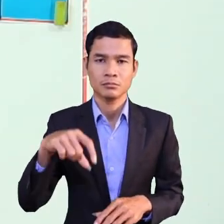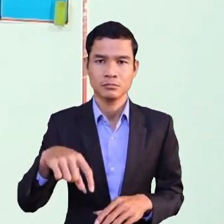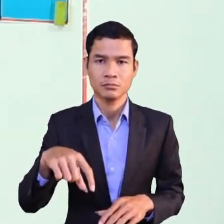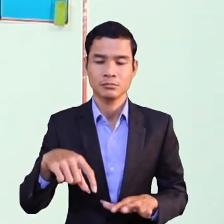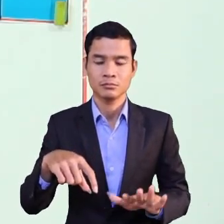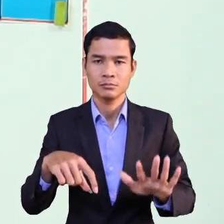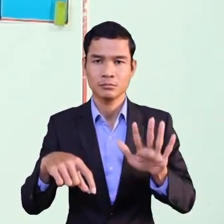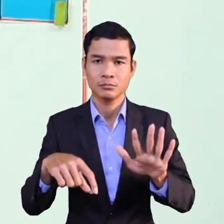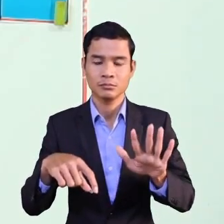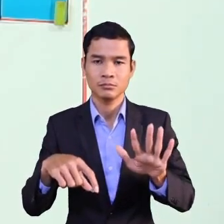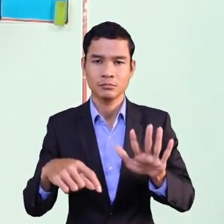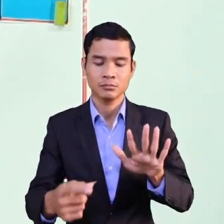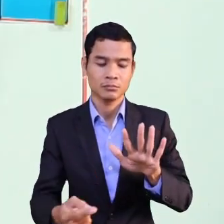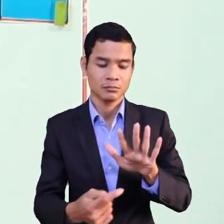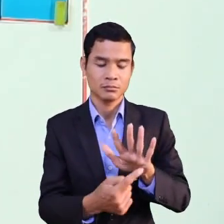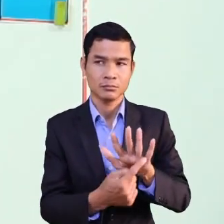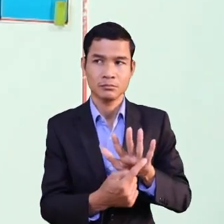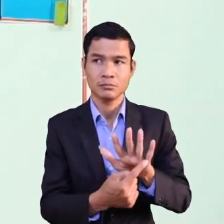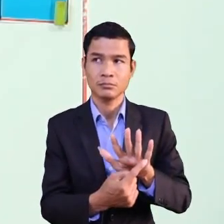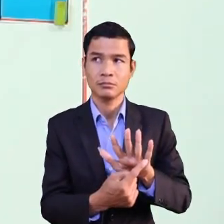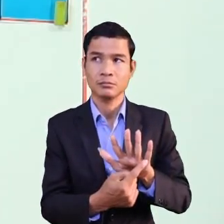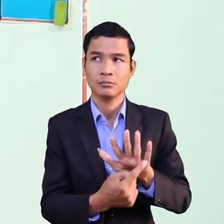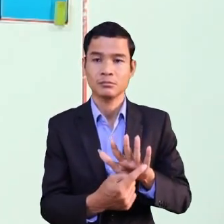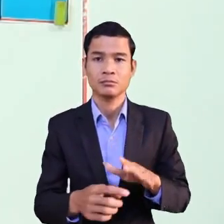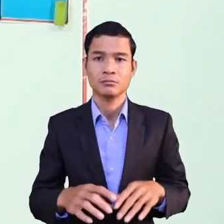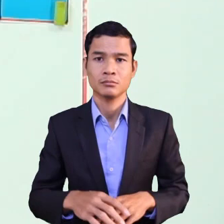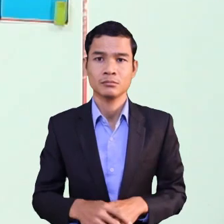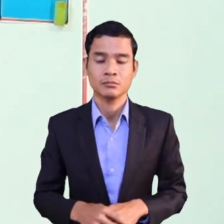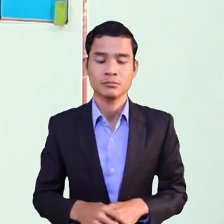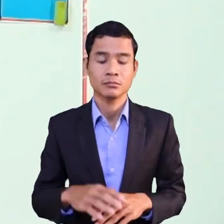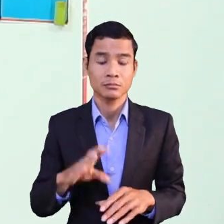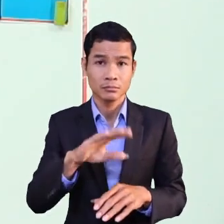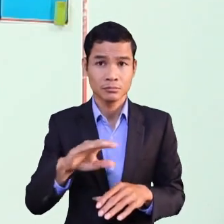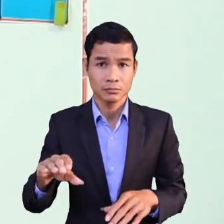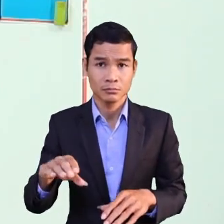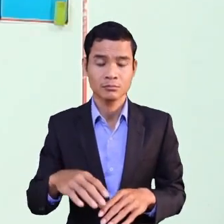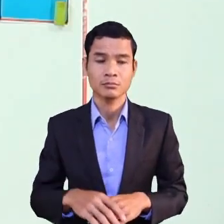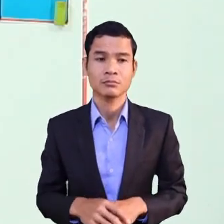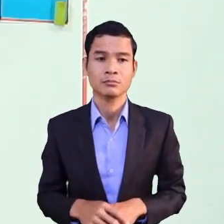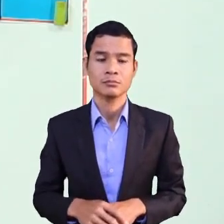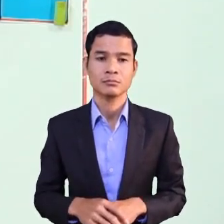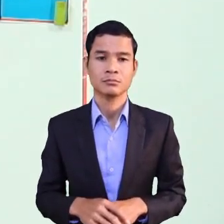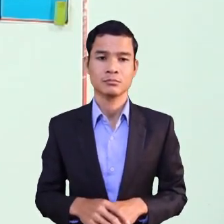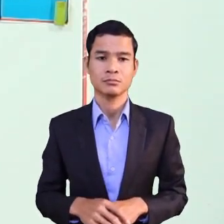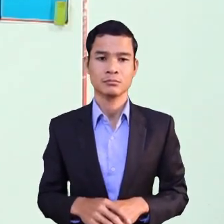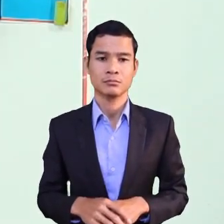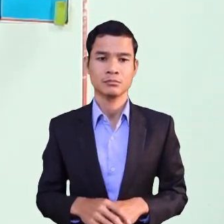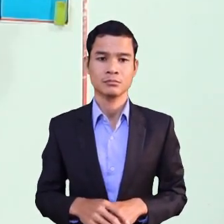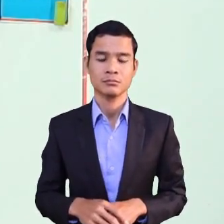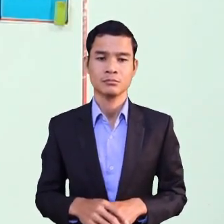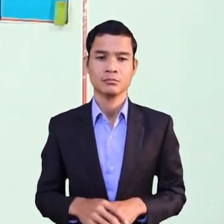កអឺកើចាកូន